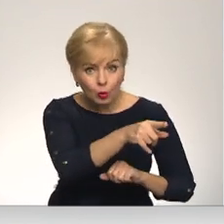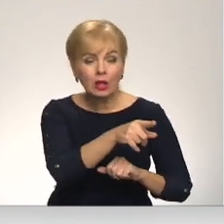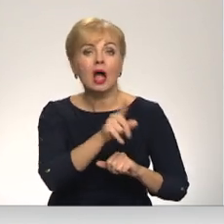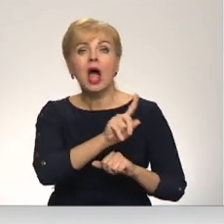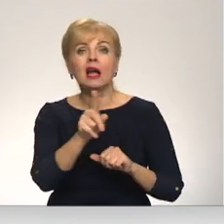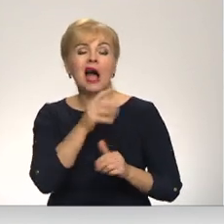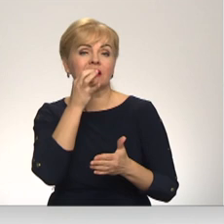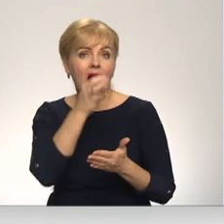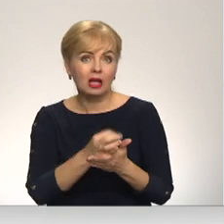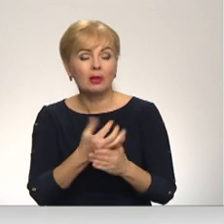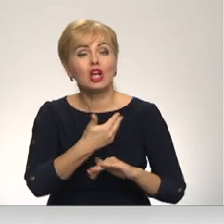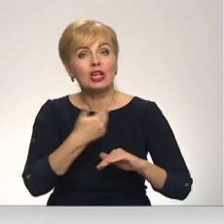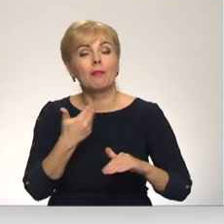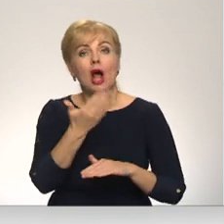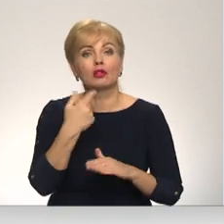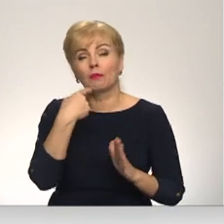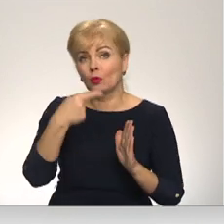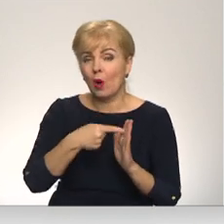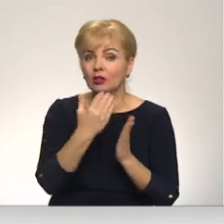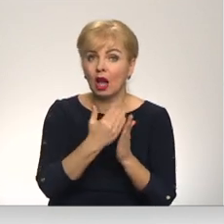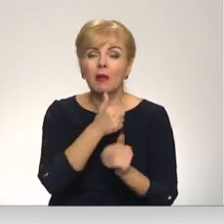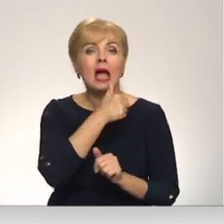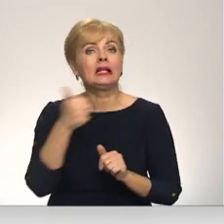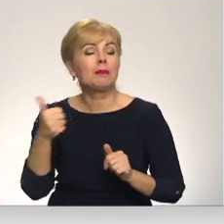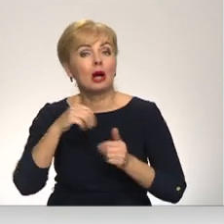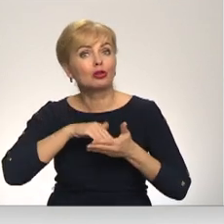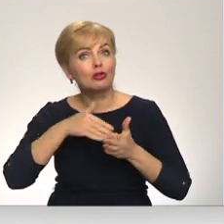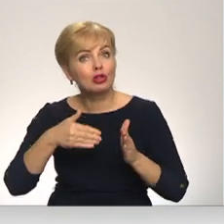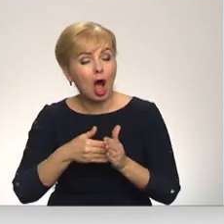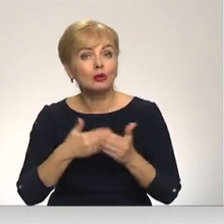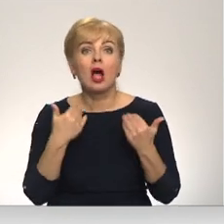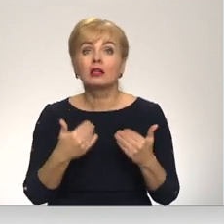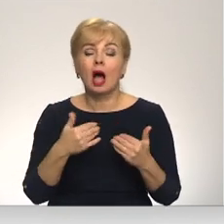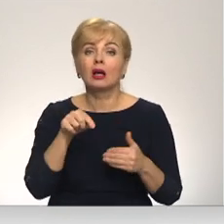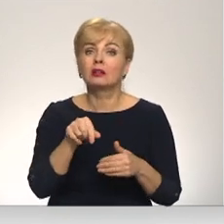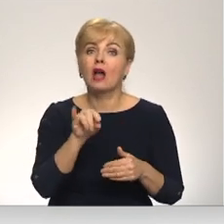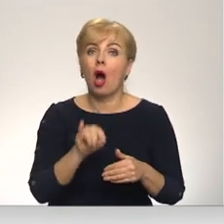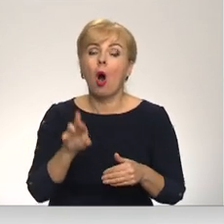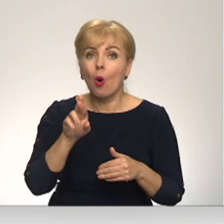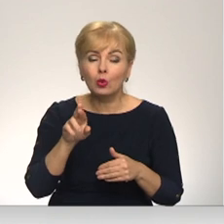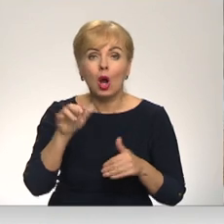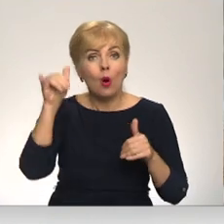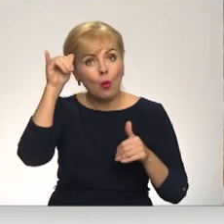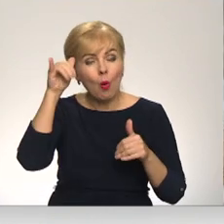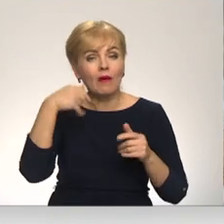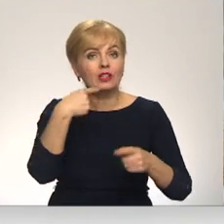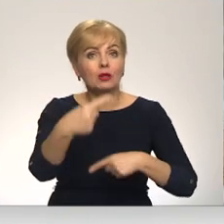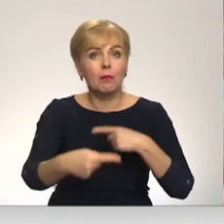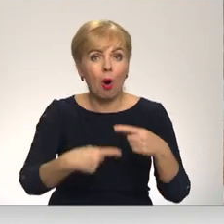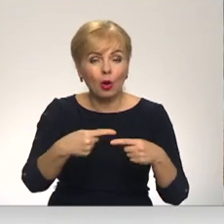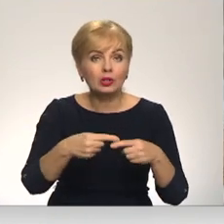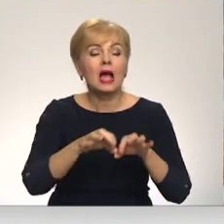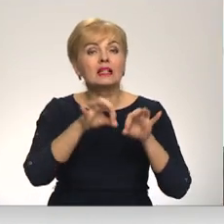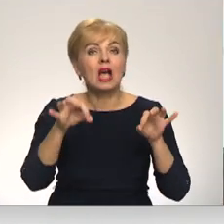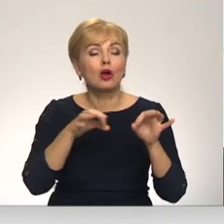jau iepriekš ir aicinājuši noteikt šiem lopēm īpašu statusu. Tagad par taurgovju populācijas saglabāšanu sākušās diskusijas